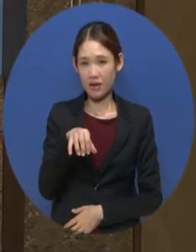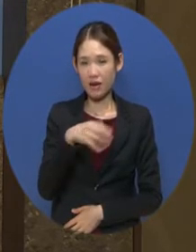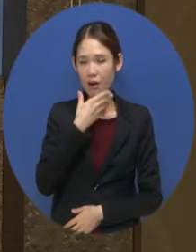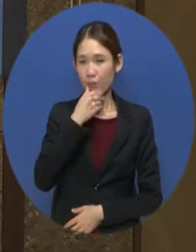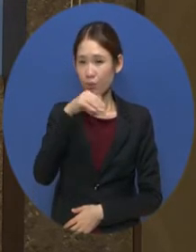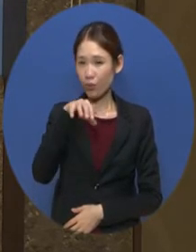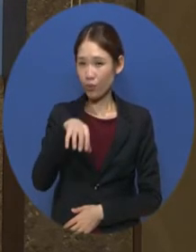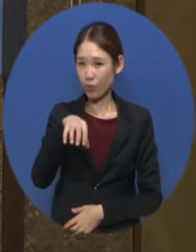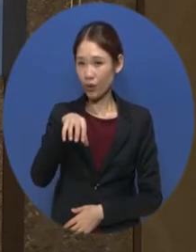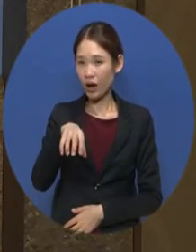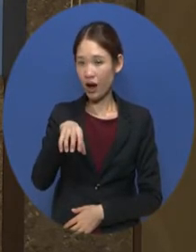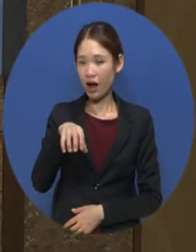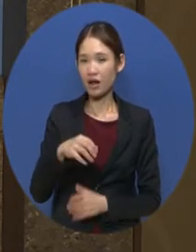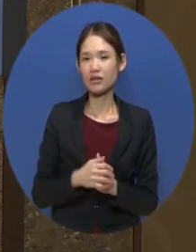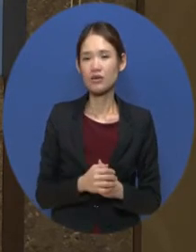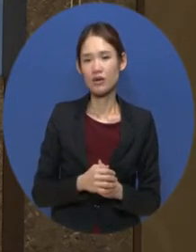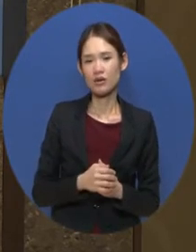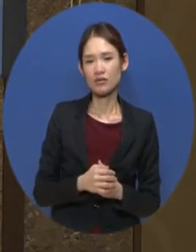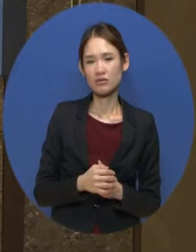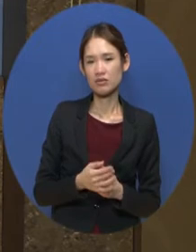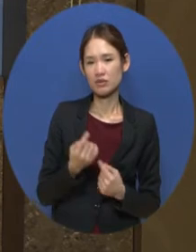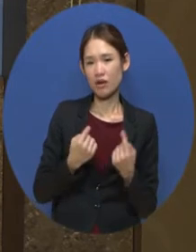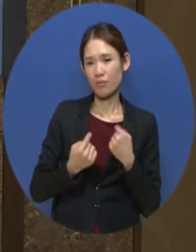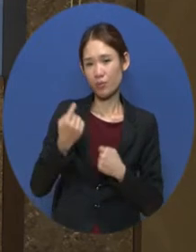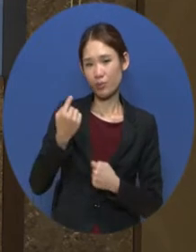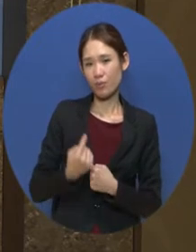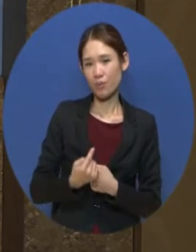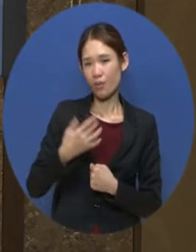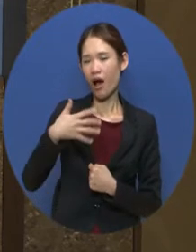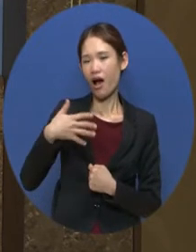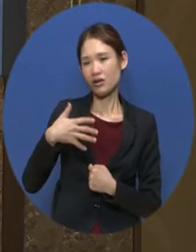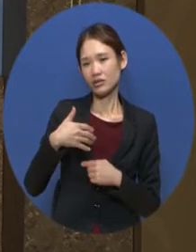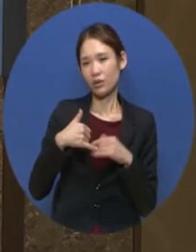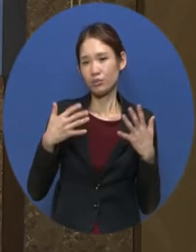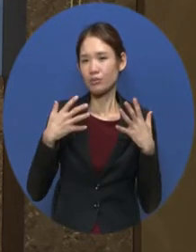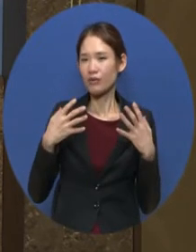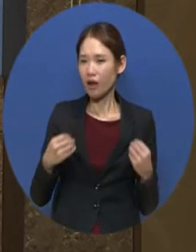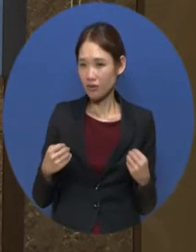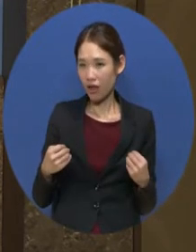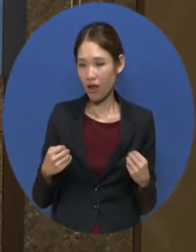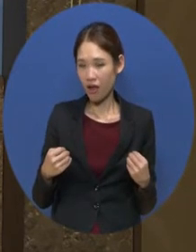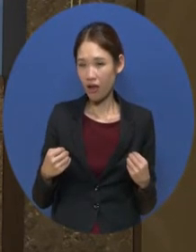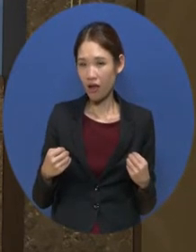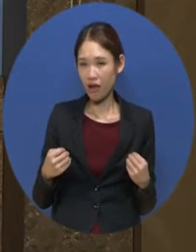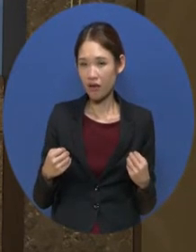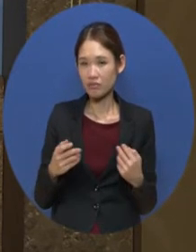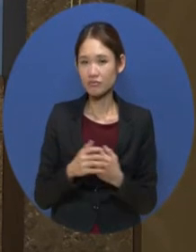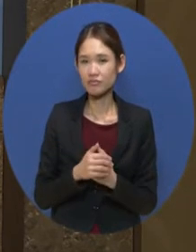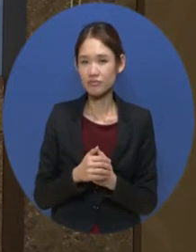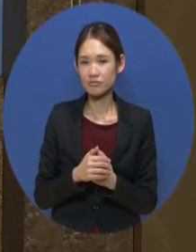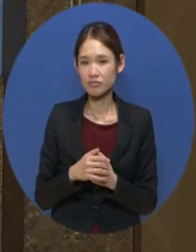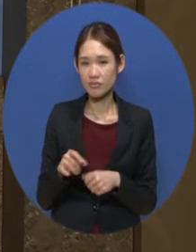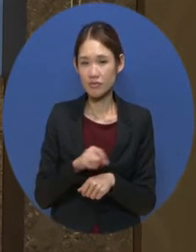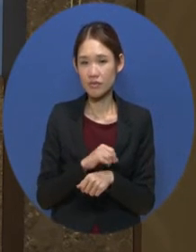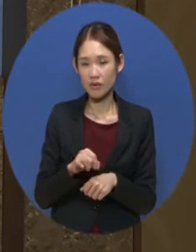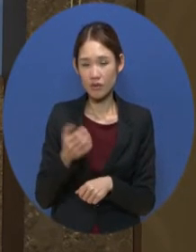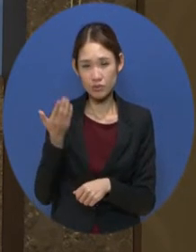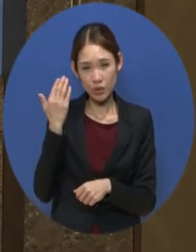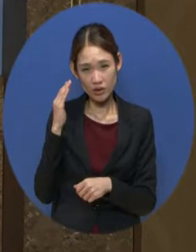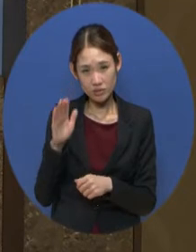아직 복지관으로 안 나오신 분들이 생각보다 많은 부분 문제가 있어요. 네. 특히